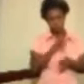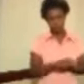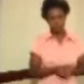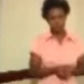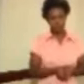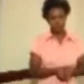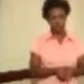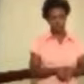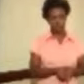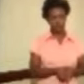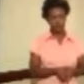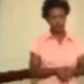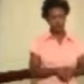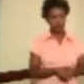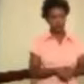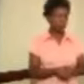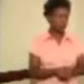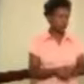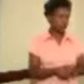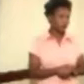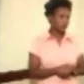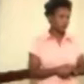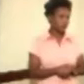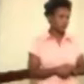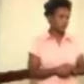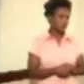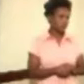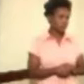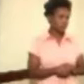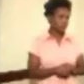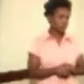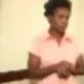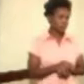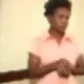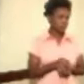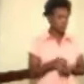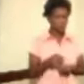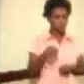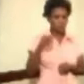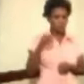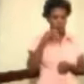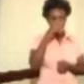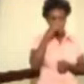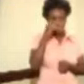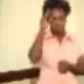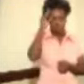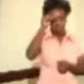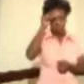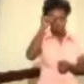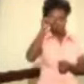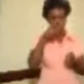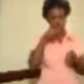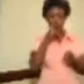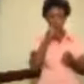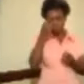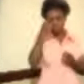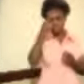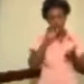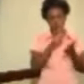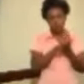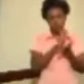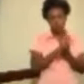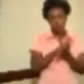Bien, Monsieur Martelly. Monsieur Martelly a commencé par dire que ce n'est pas Monsieur Martelly qui parle de l'éducation gratuite. L'éducation gratuite, c'est la première dans la Constitution et